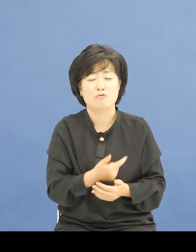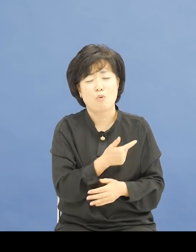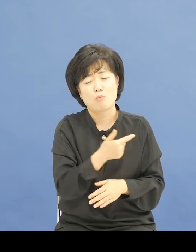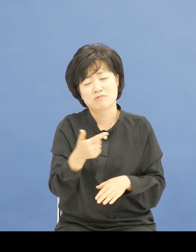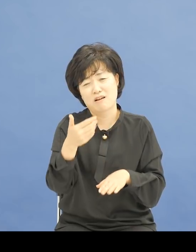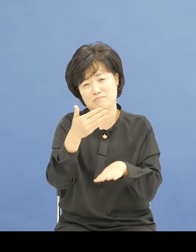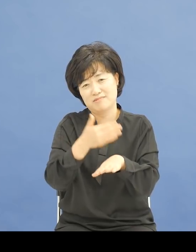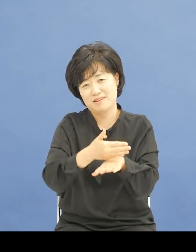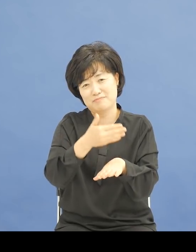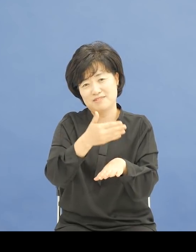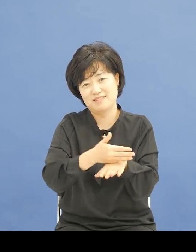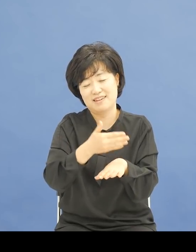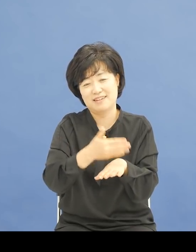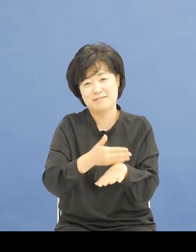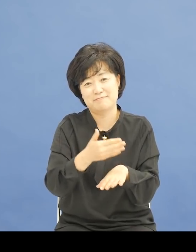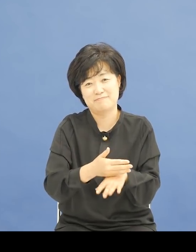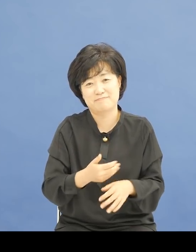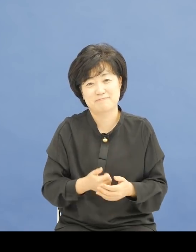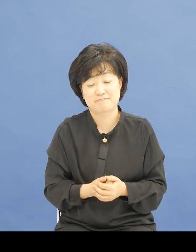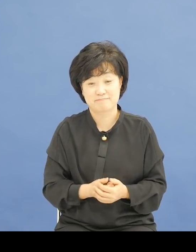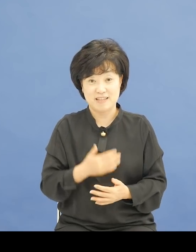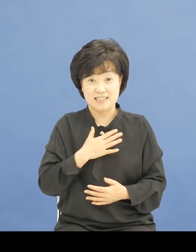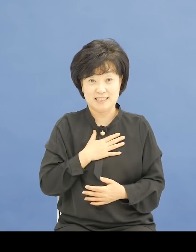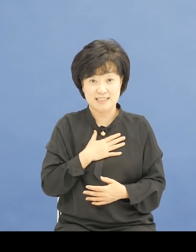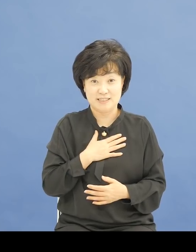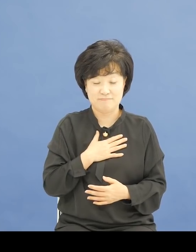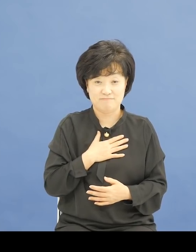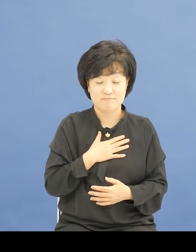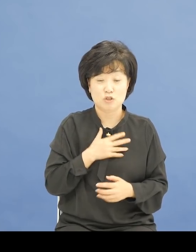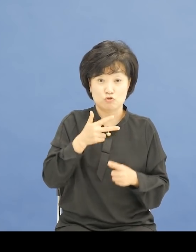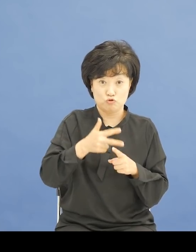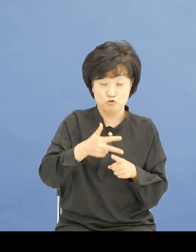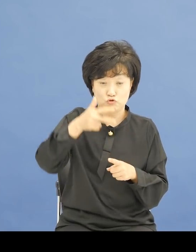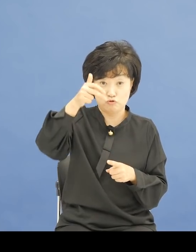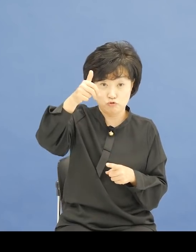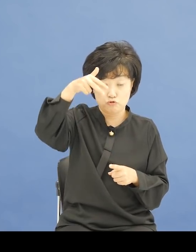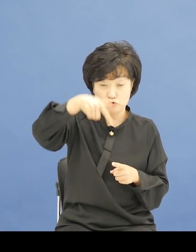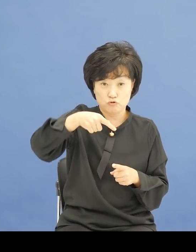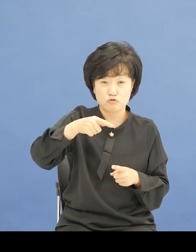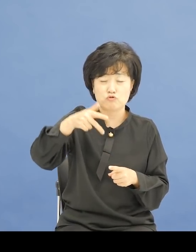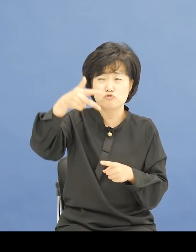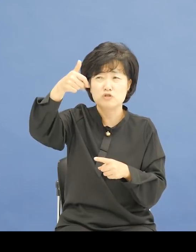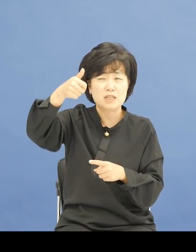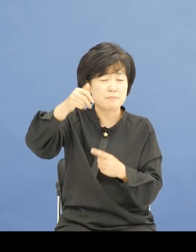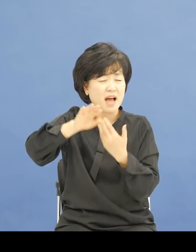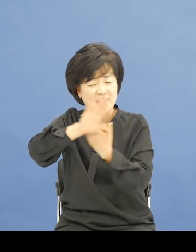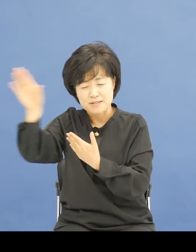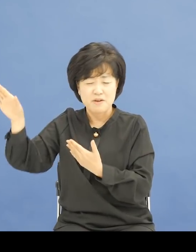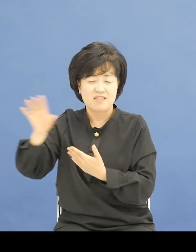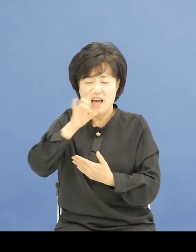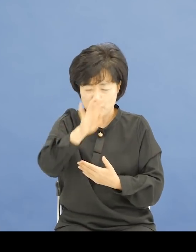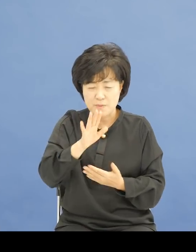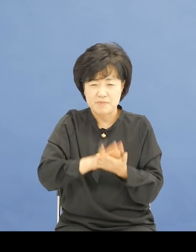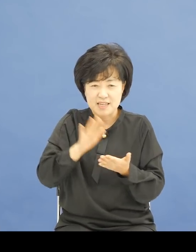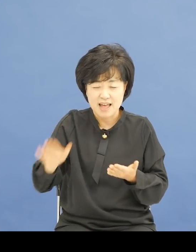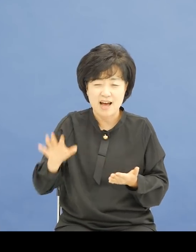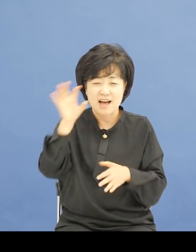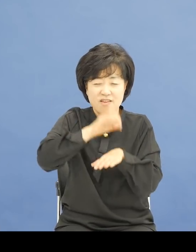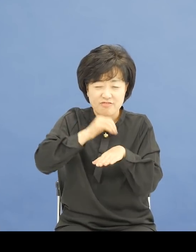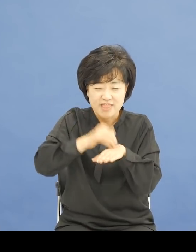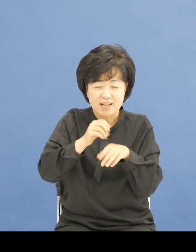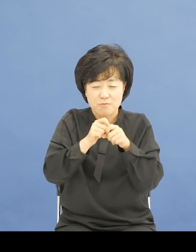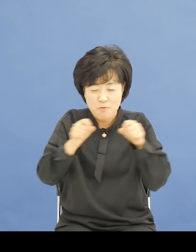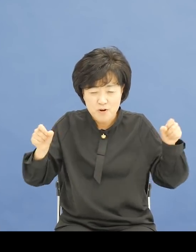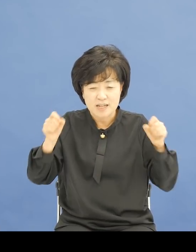너무 감사합니다. 자, 저는 네. 주님이 아니면 안 된다는 걸 오랜 연단의 시간을